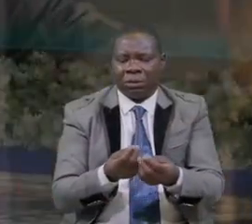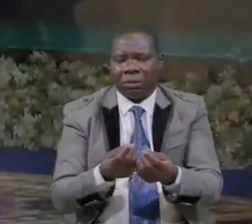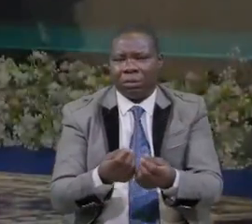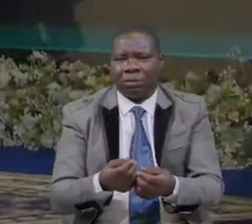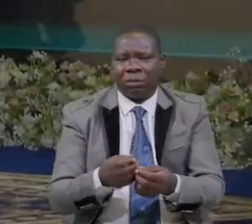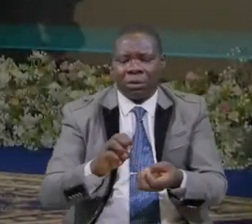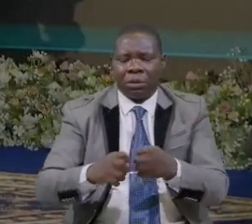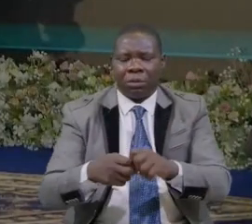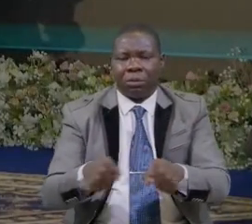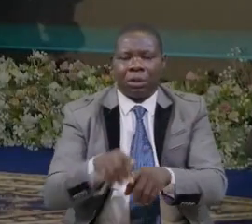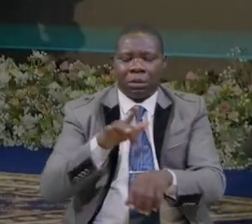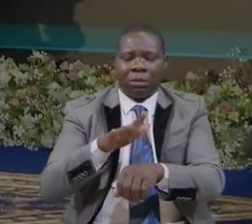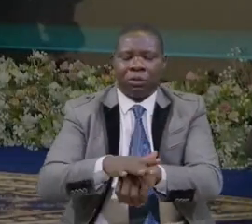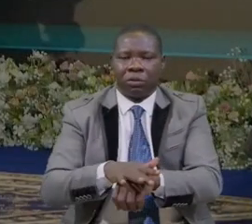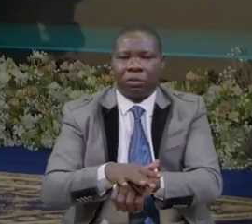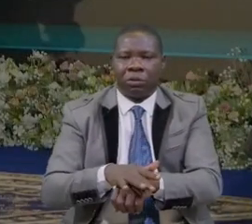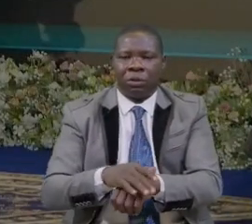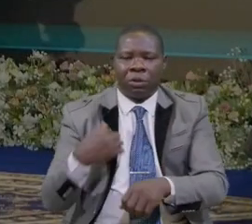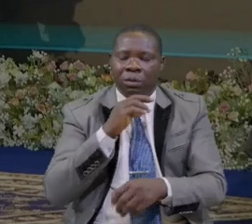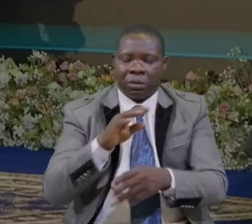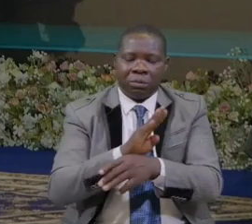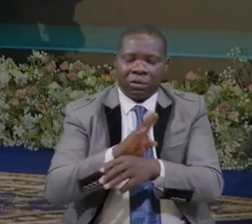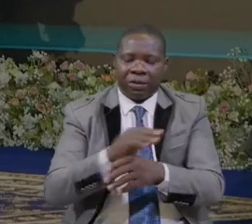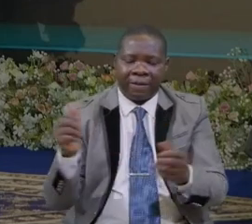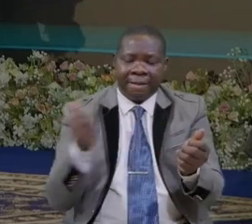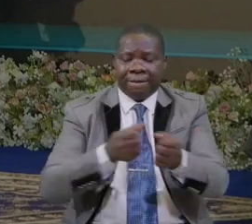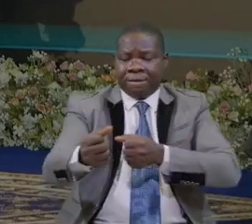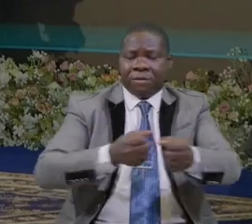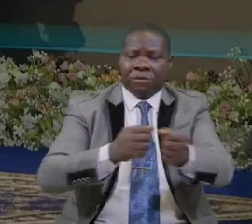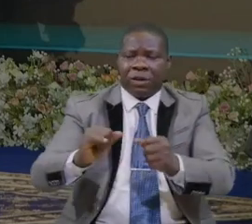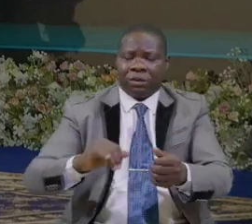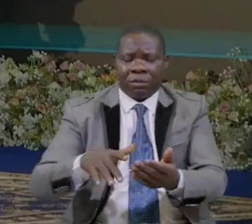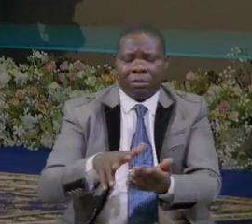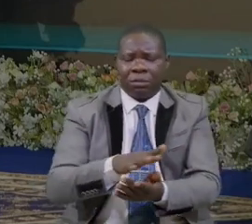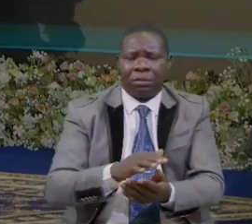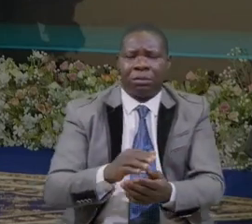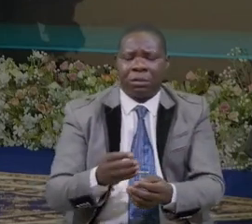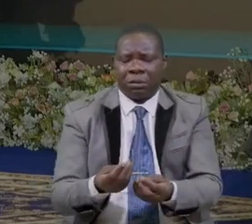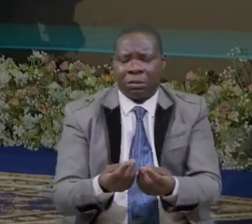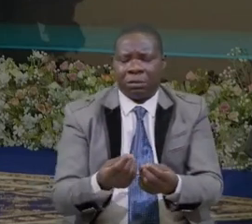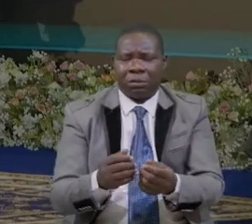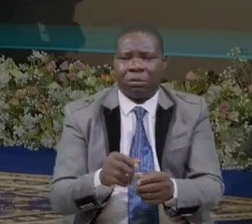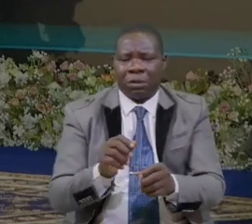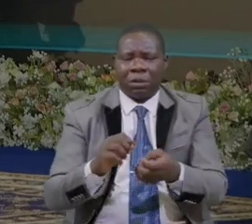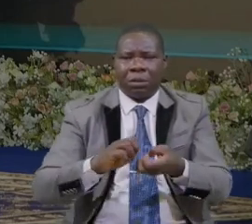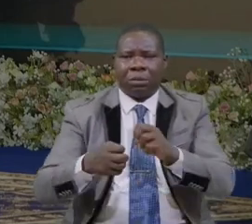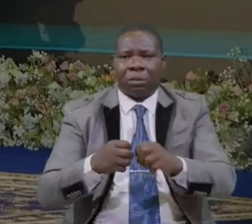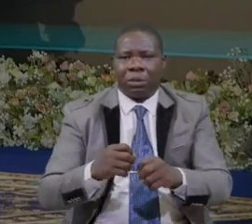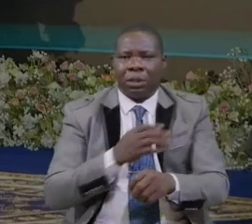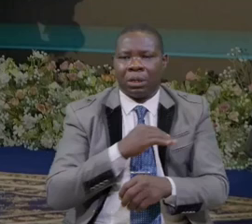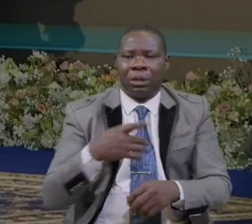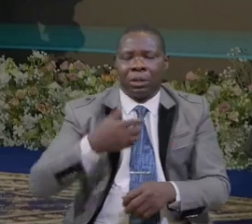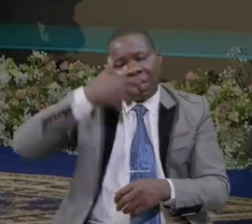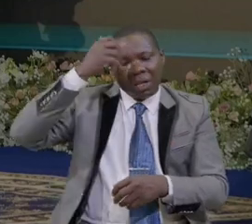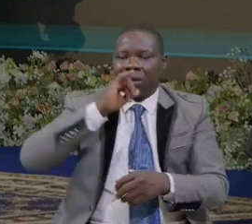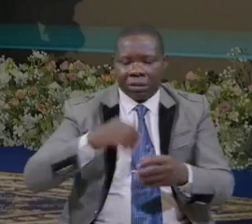moustiques et nous sommes occupés à combattre ces petits problèmes. Et les lions sont sur le point de nous dévorer.